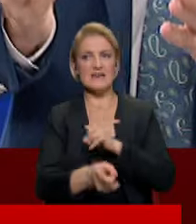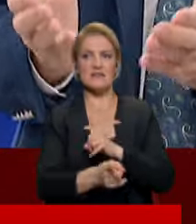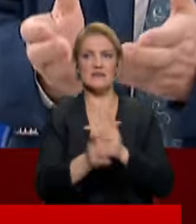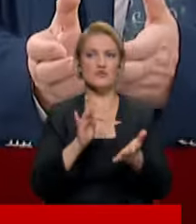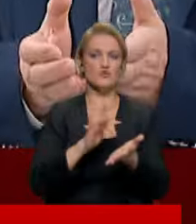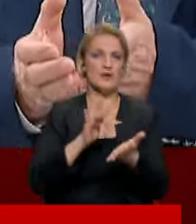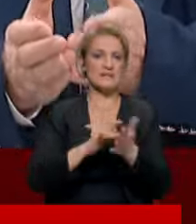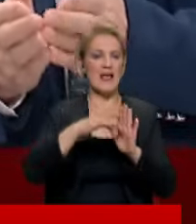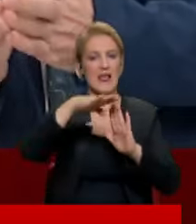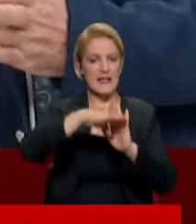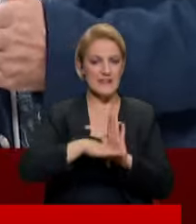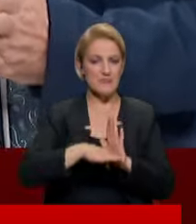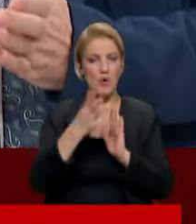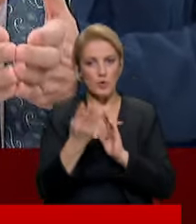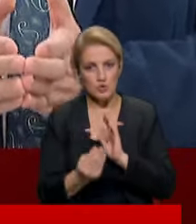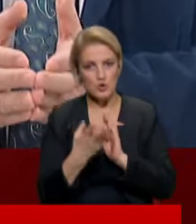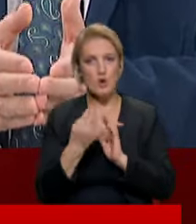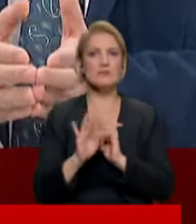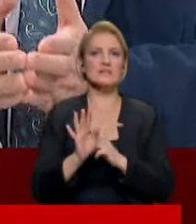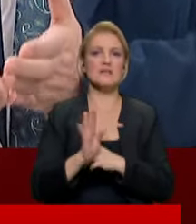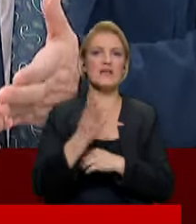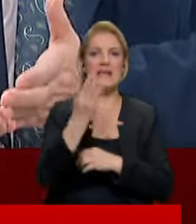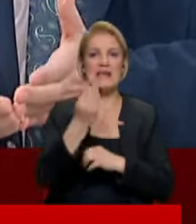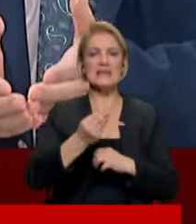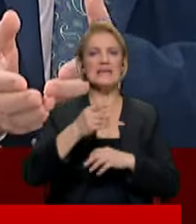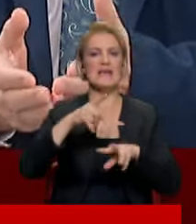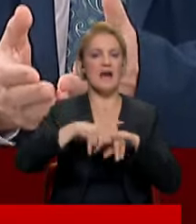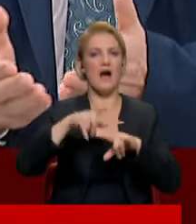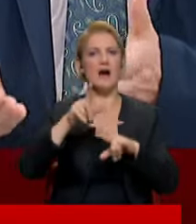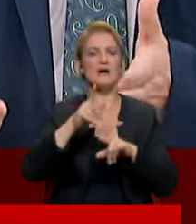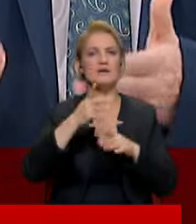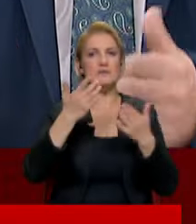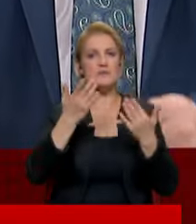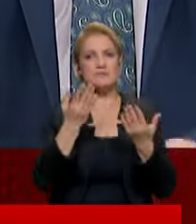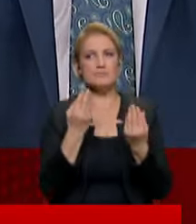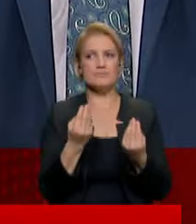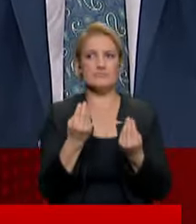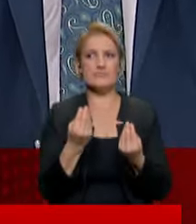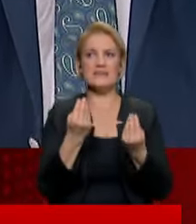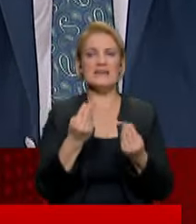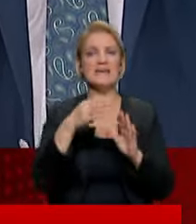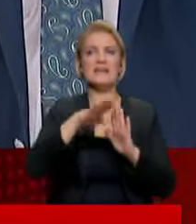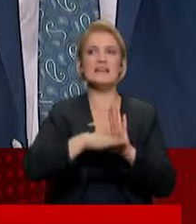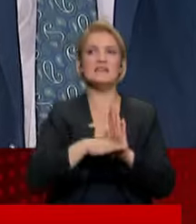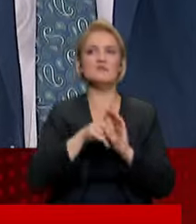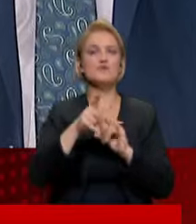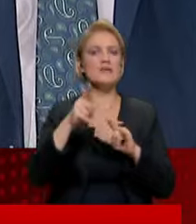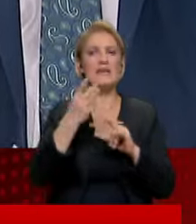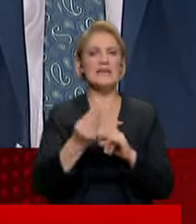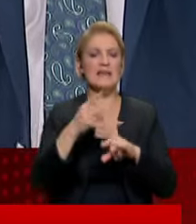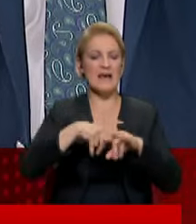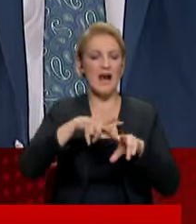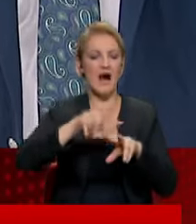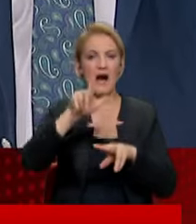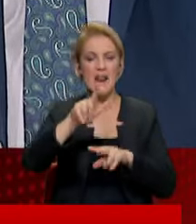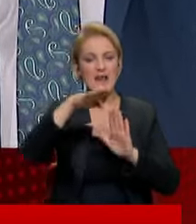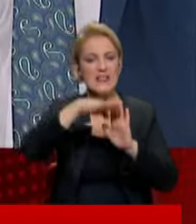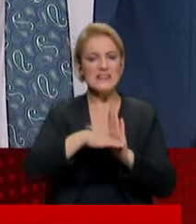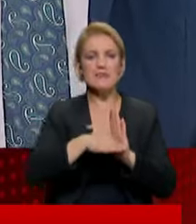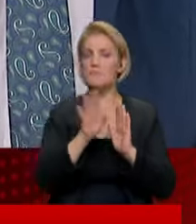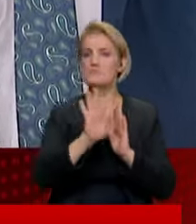ceza indirimi Olsun mu olmasın mı iyi hal indirimi tartışılsın diyor Adalet Bakanı iyi hal indirimi şu demek iel